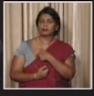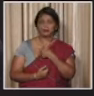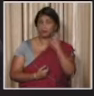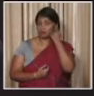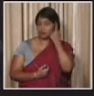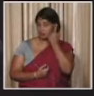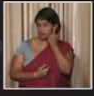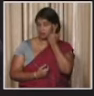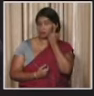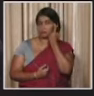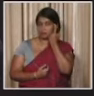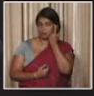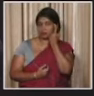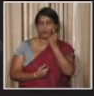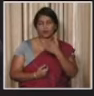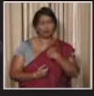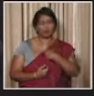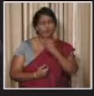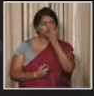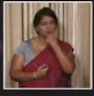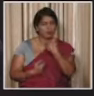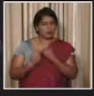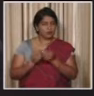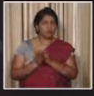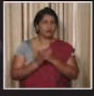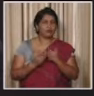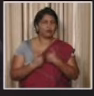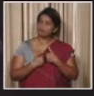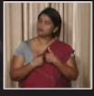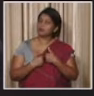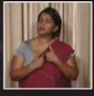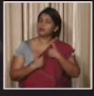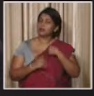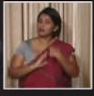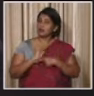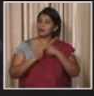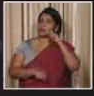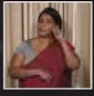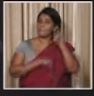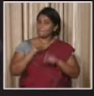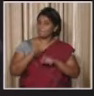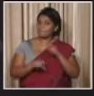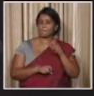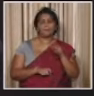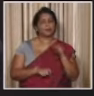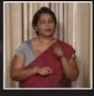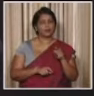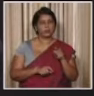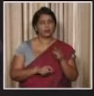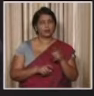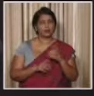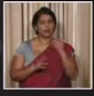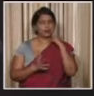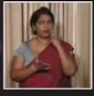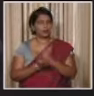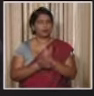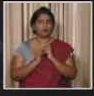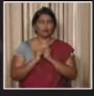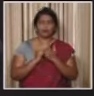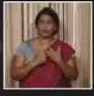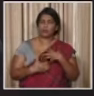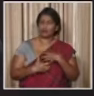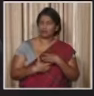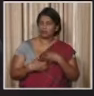බුද්ධියෙන් හද සාක්ෂියෙන් අපි මේ රටේ ජනතාව විඳින දුක